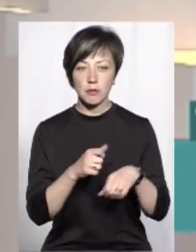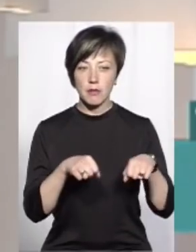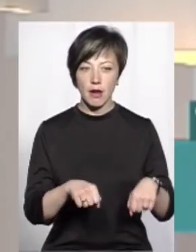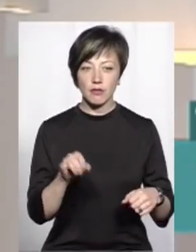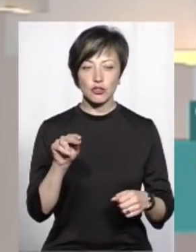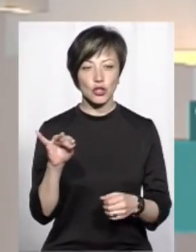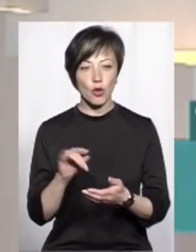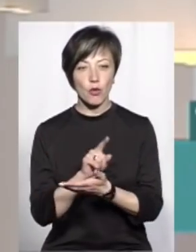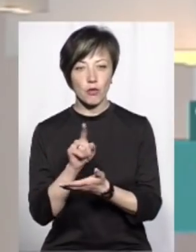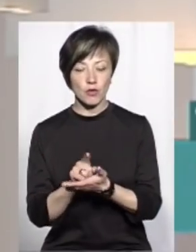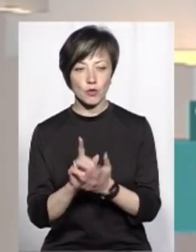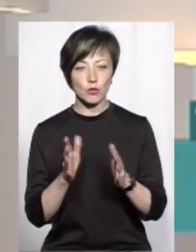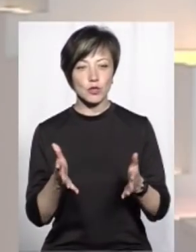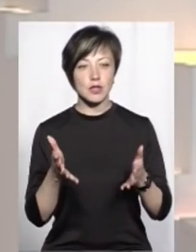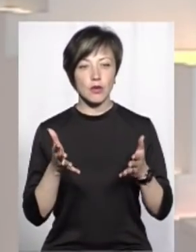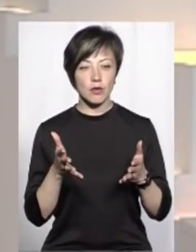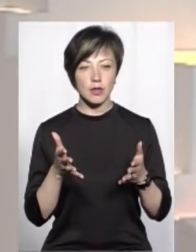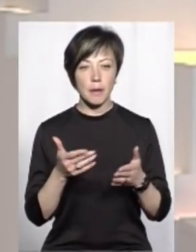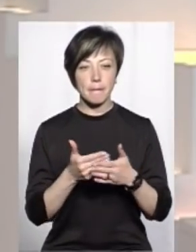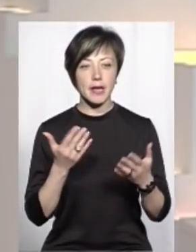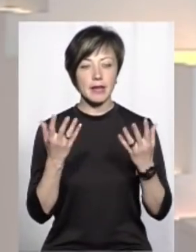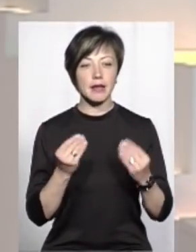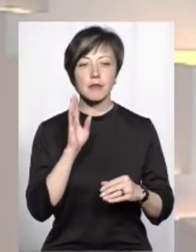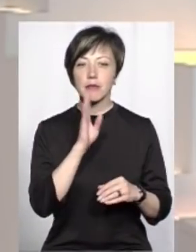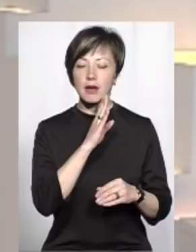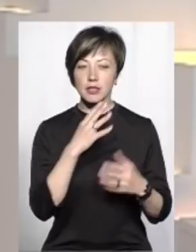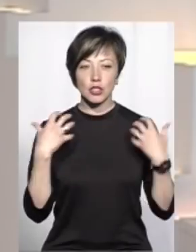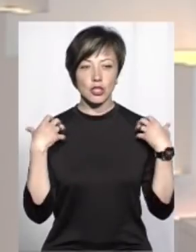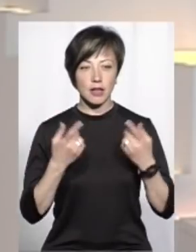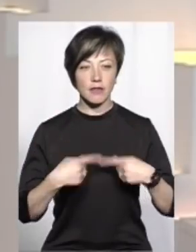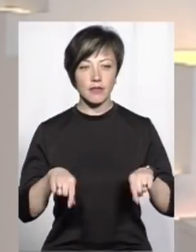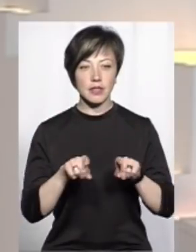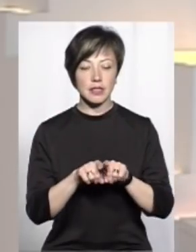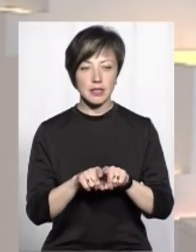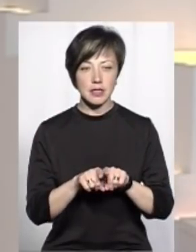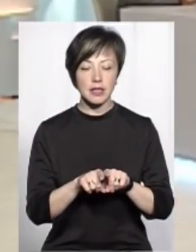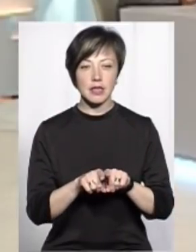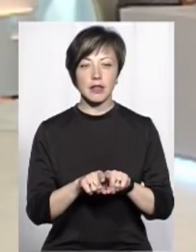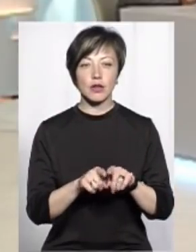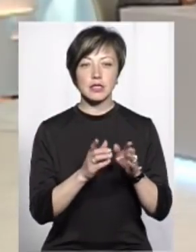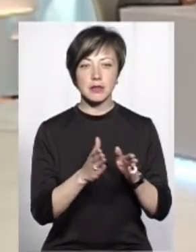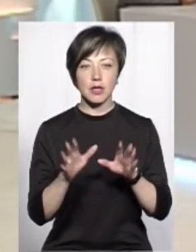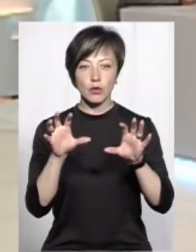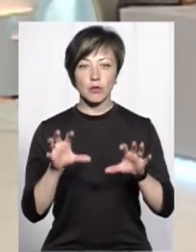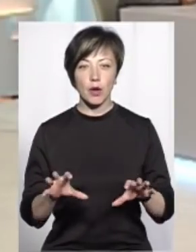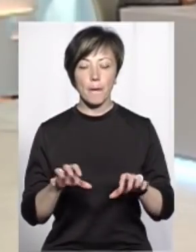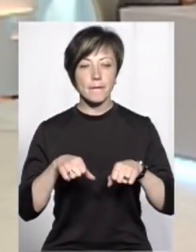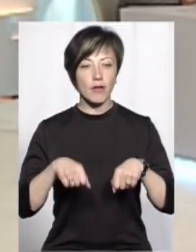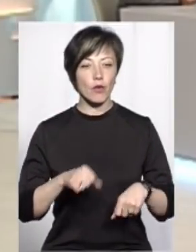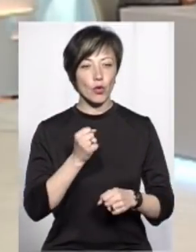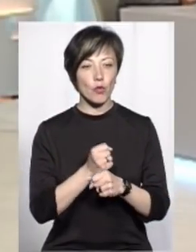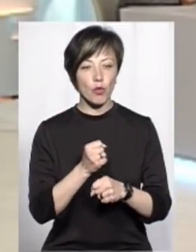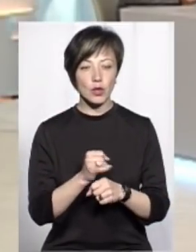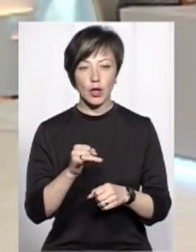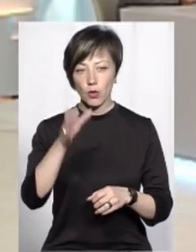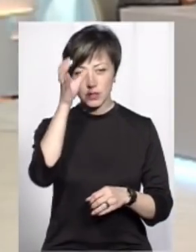обов'язків? Будемо з'ясовувати у передень матері з начальницею відділу систематизації законодавства, правової роботи та